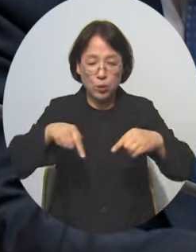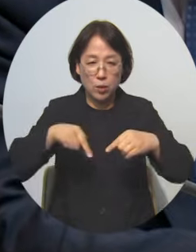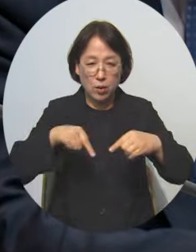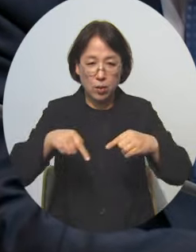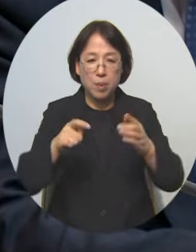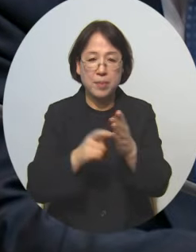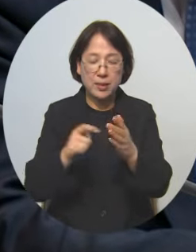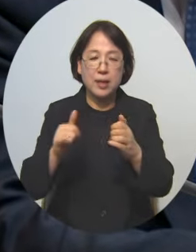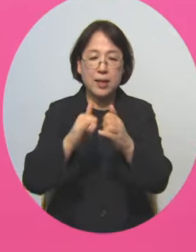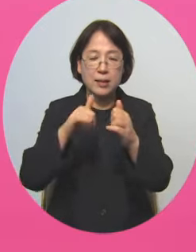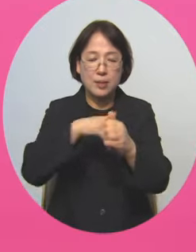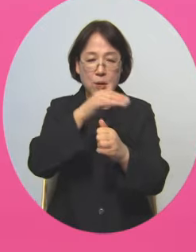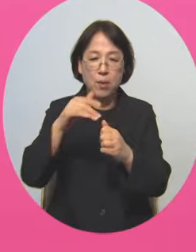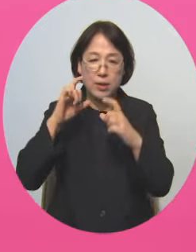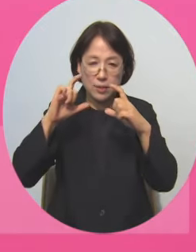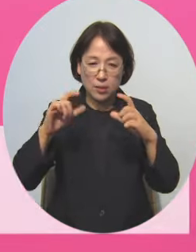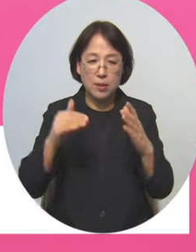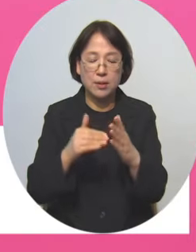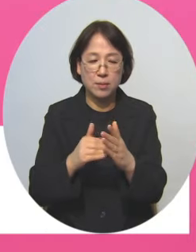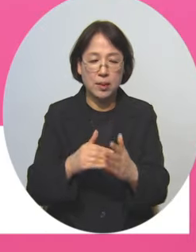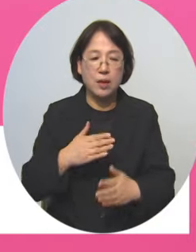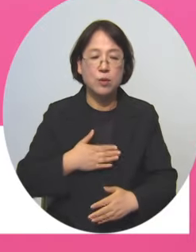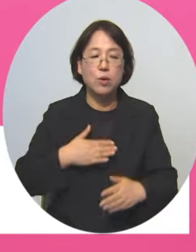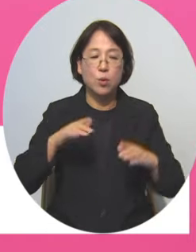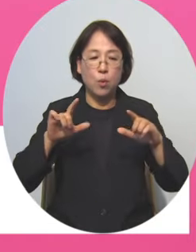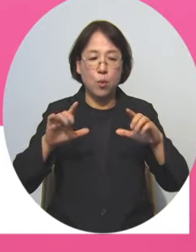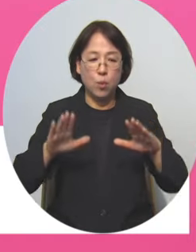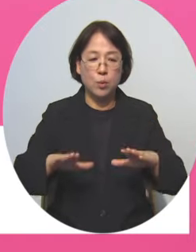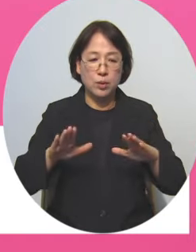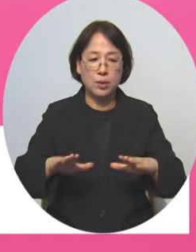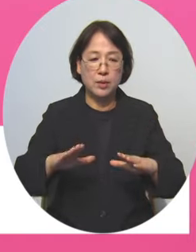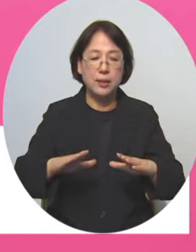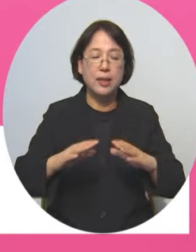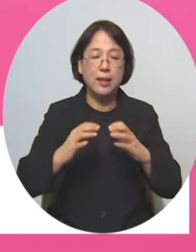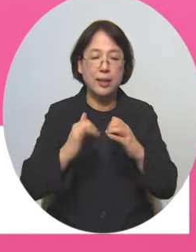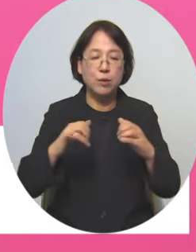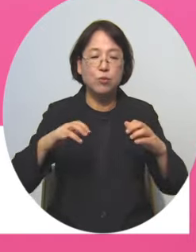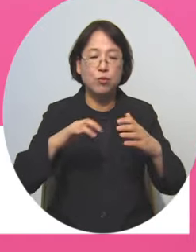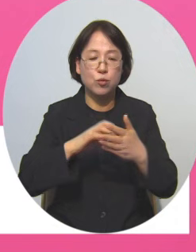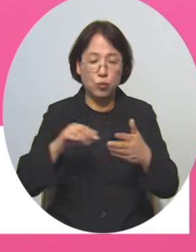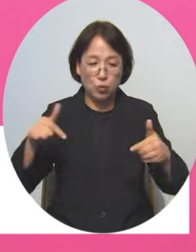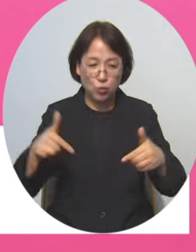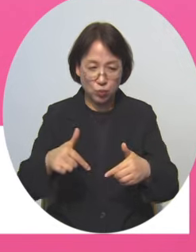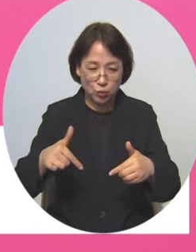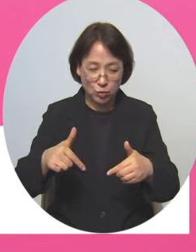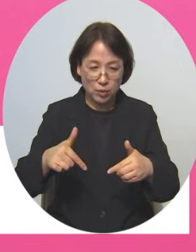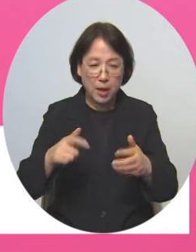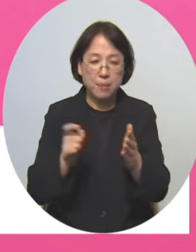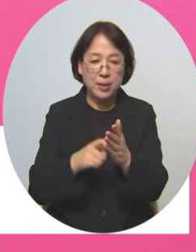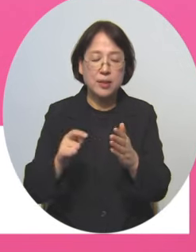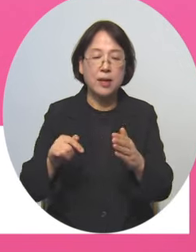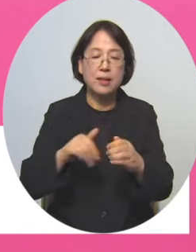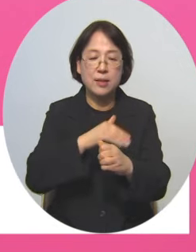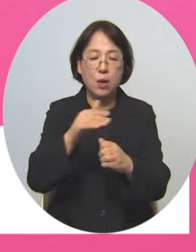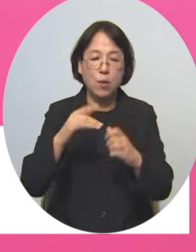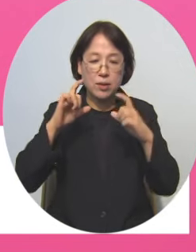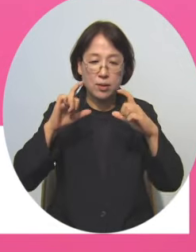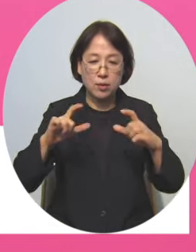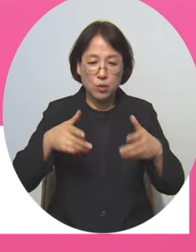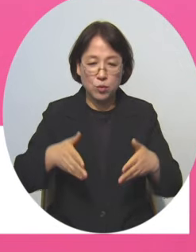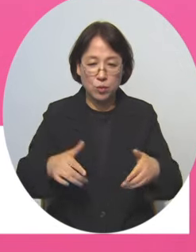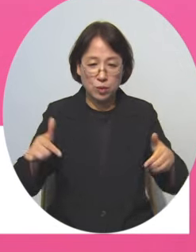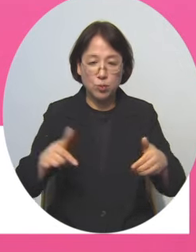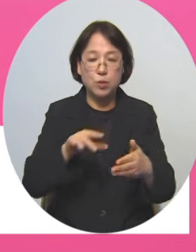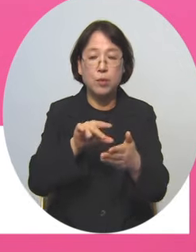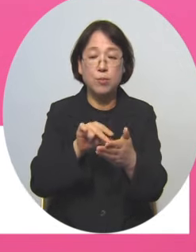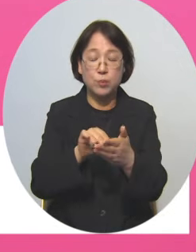비상사태를 선언했습니다. 저는 오늘 인구 국가 비상사태를 선언하고 저출생